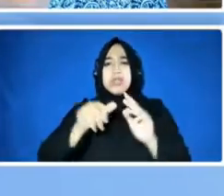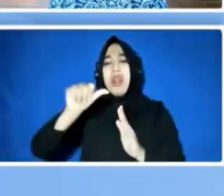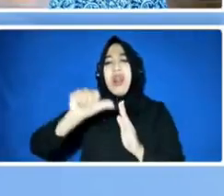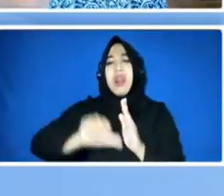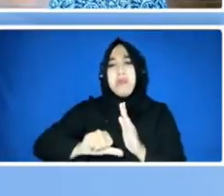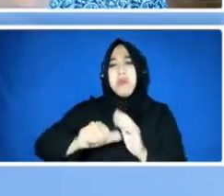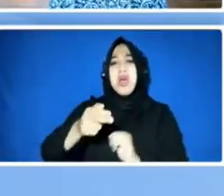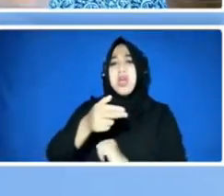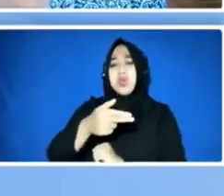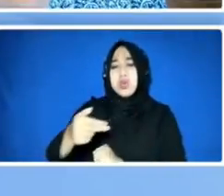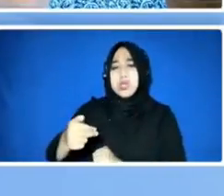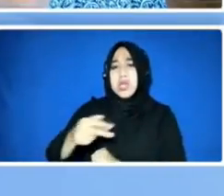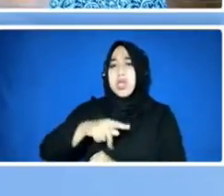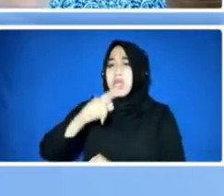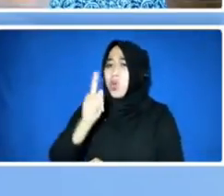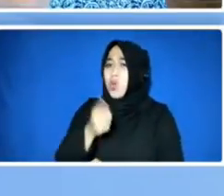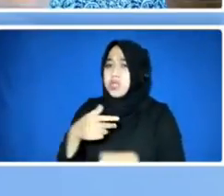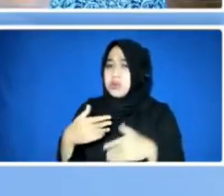itu kita harus